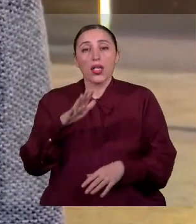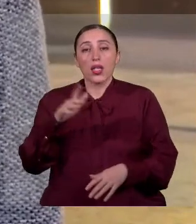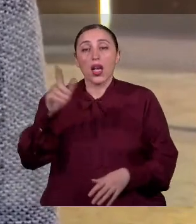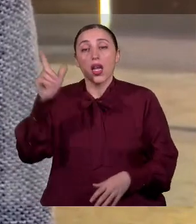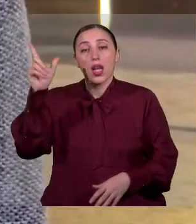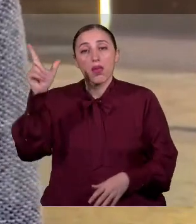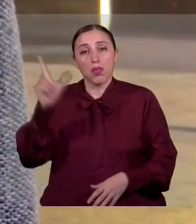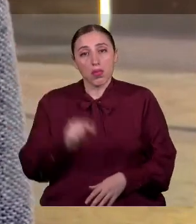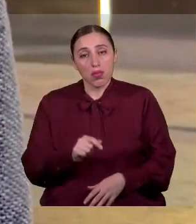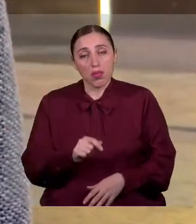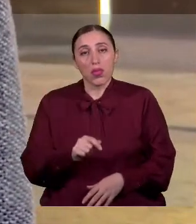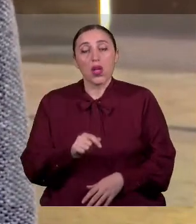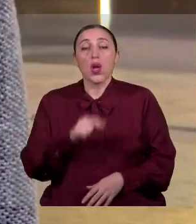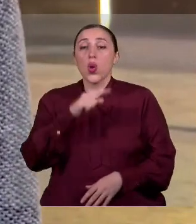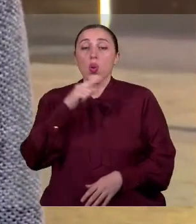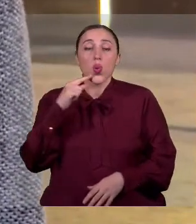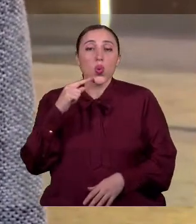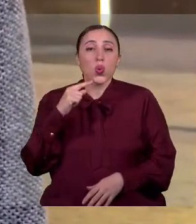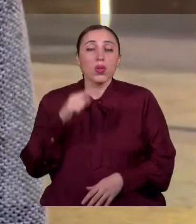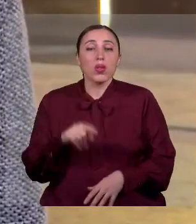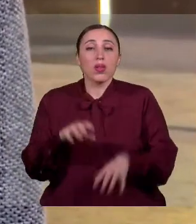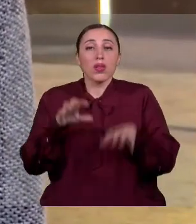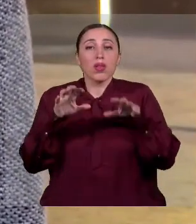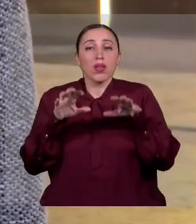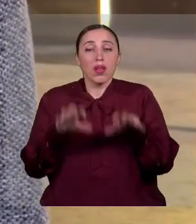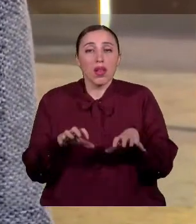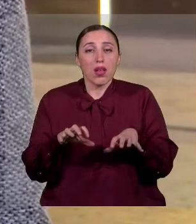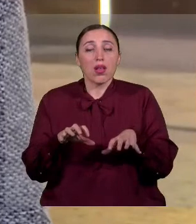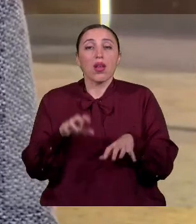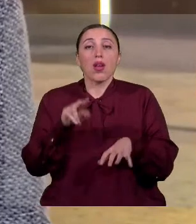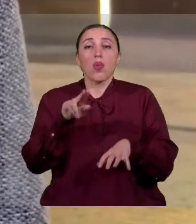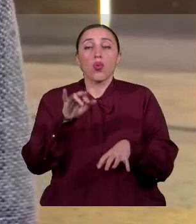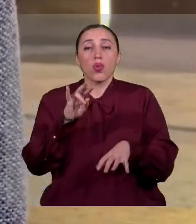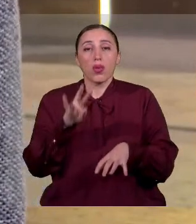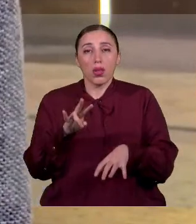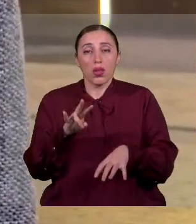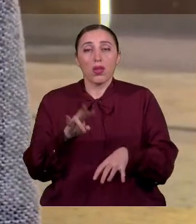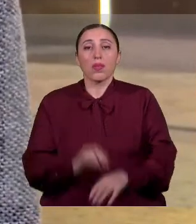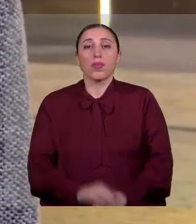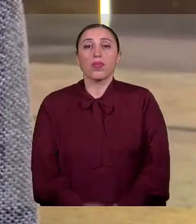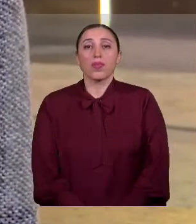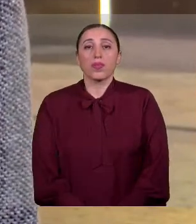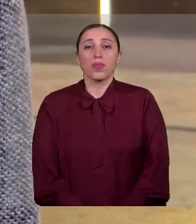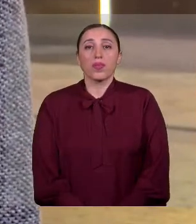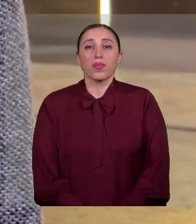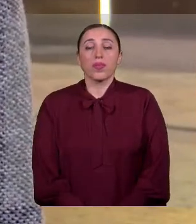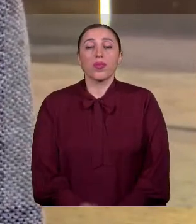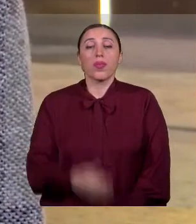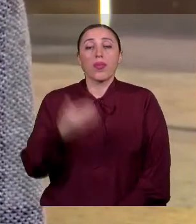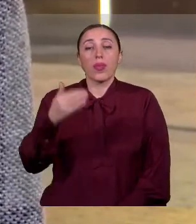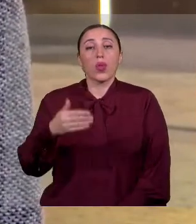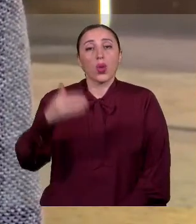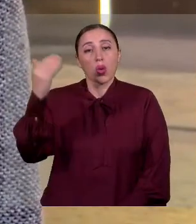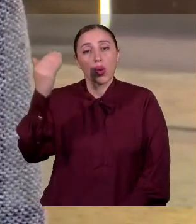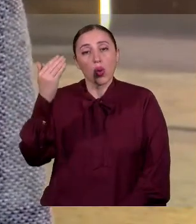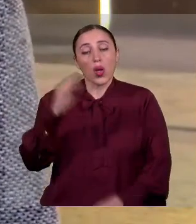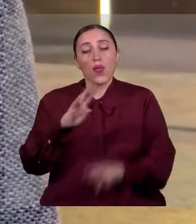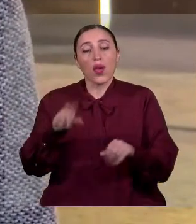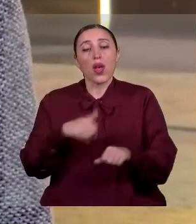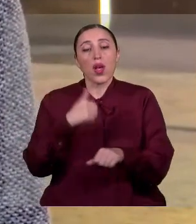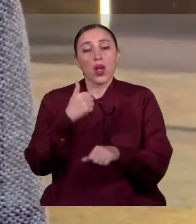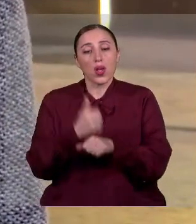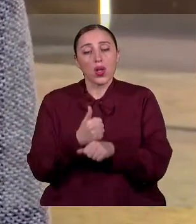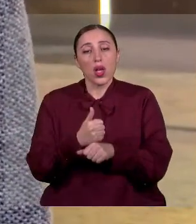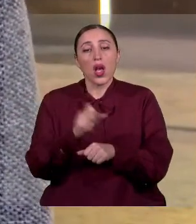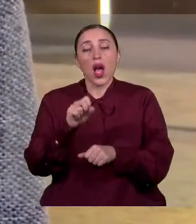նաև Ռուսաստանի Դաշնության նախագահ Վլադիմիր Պուտինը։ Ինչպես դու նկատեցիր, իր խոսքը Հայաստանի վարչապետ այս պահին